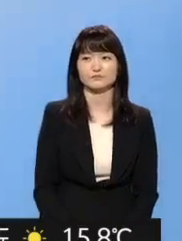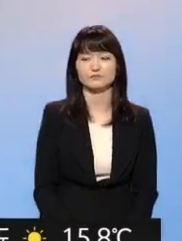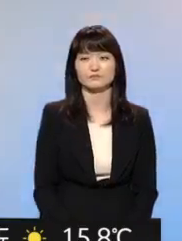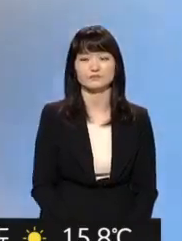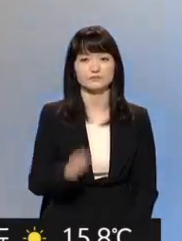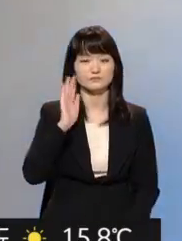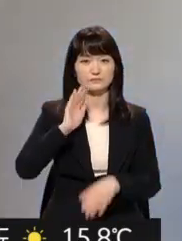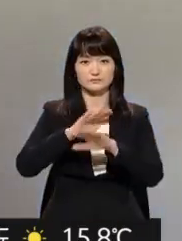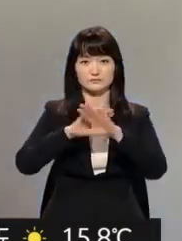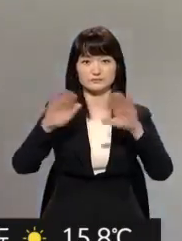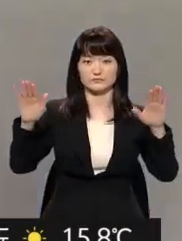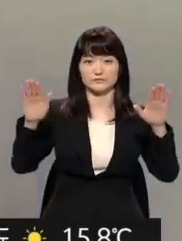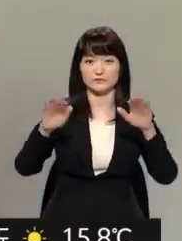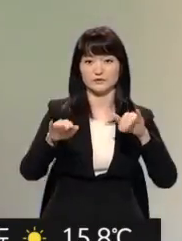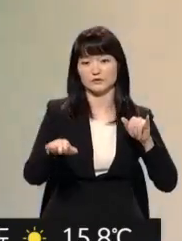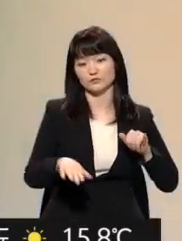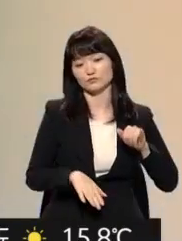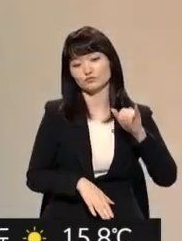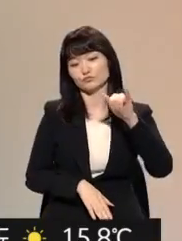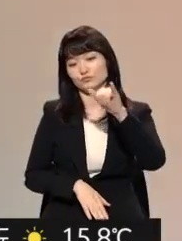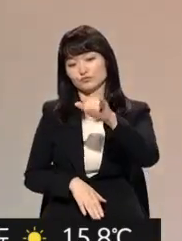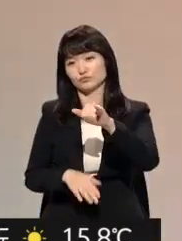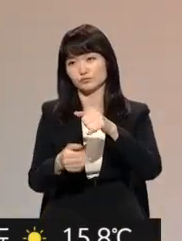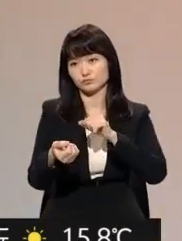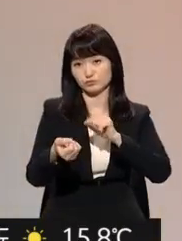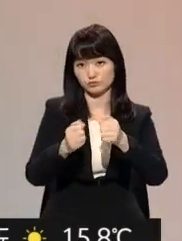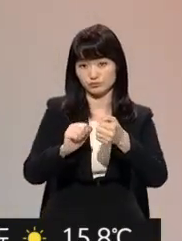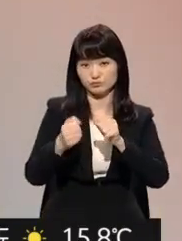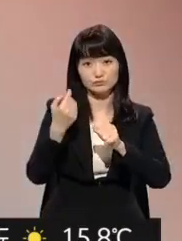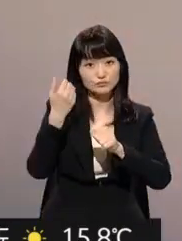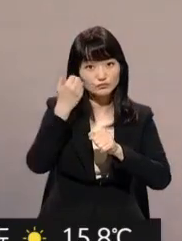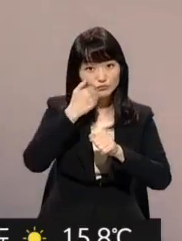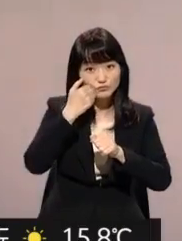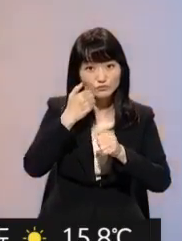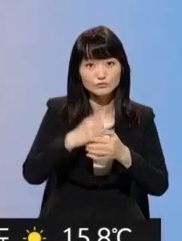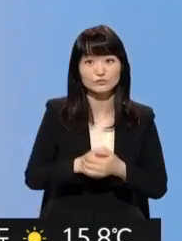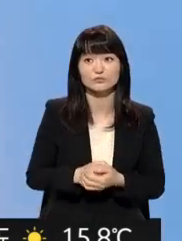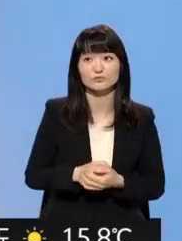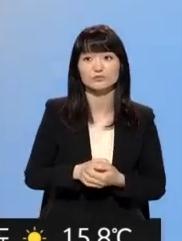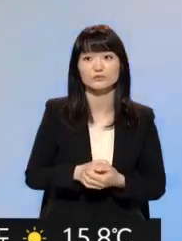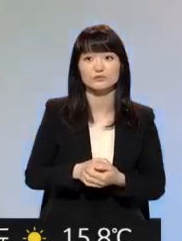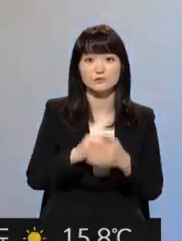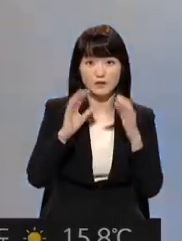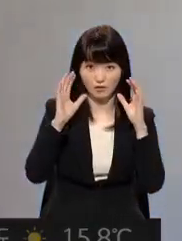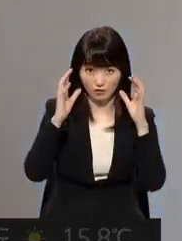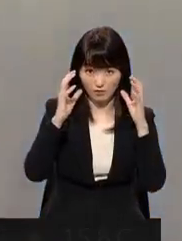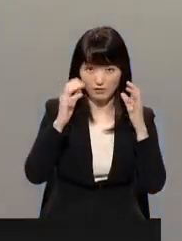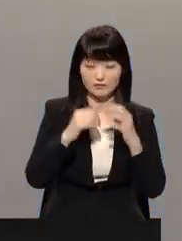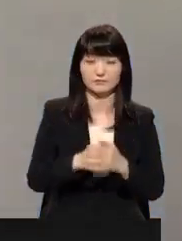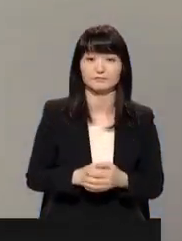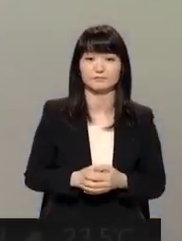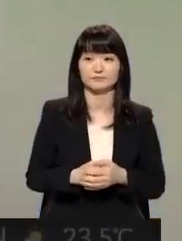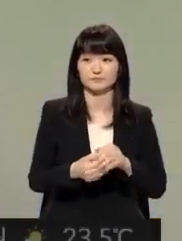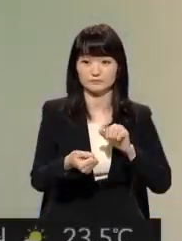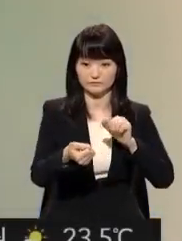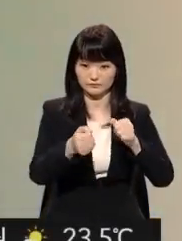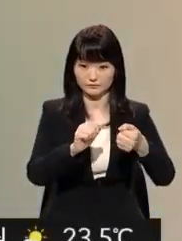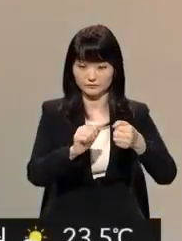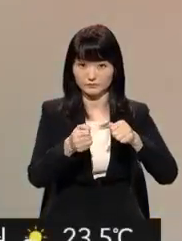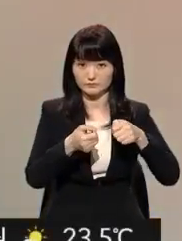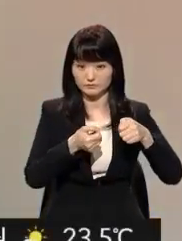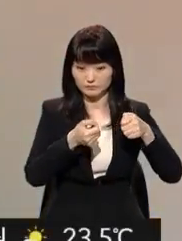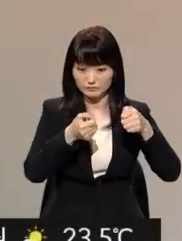자, 하늘을 날고 있는 비행기 조종석입니다. 비행기 조종관을 잡고 있는 건 다름 아닌 칠드런, 어린아이죠. 아이는 조종관을